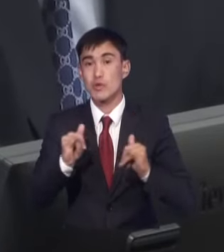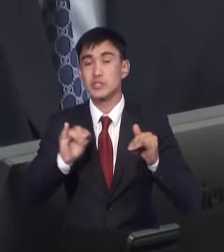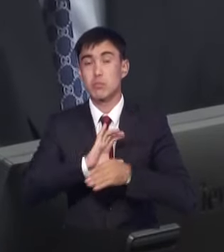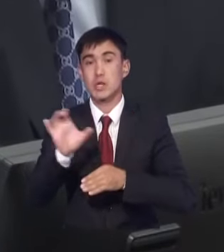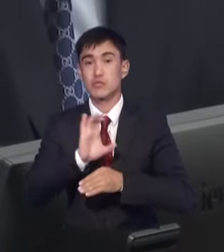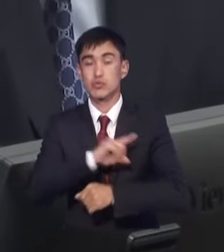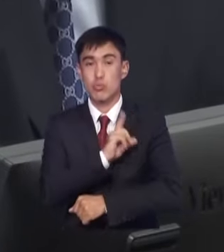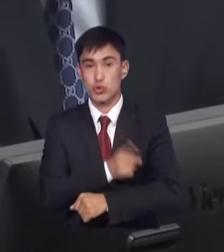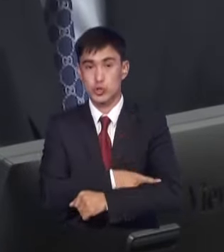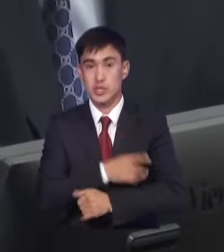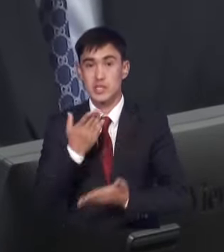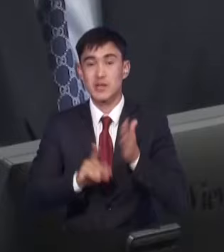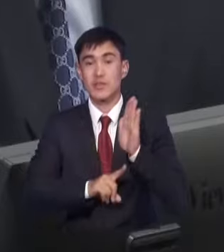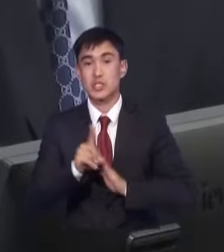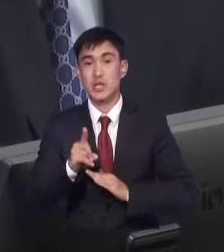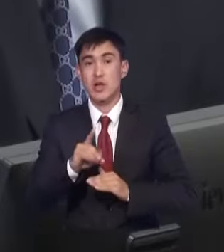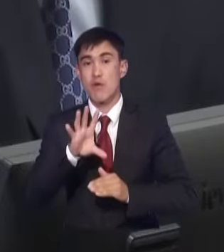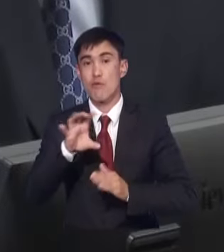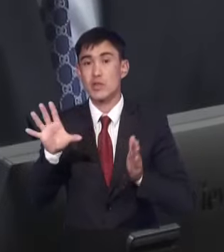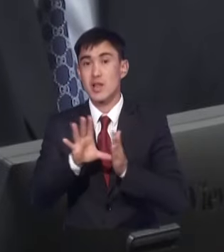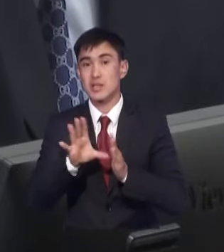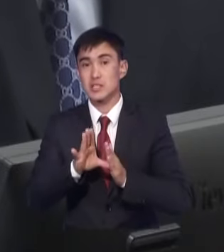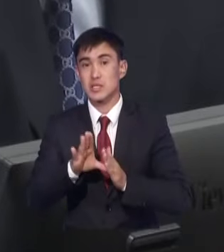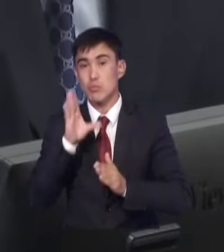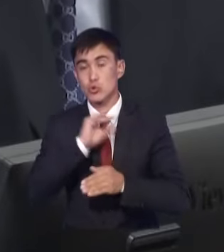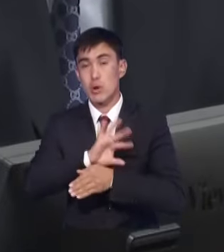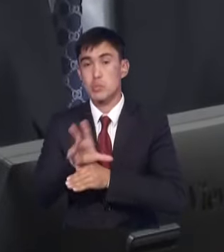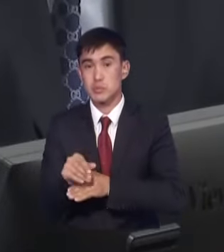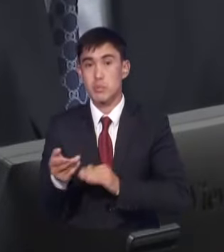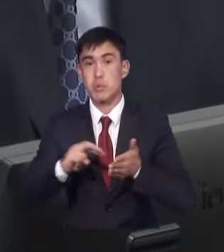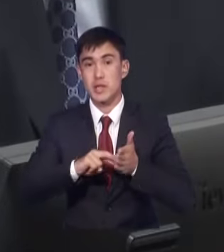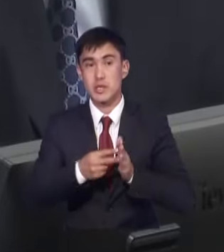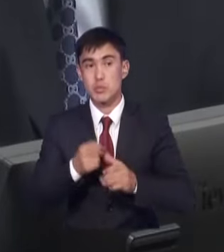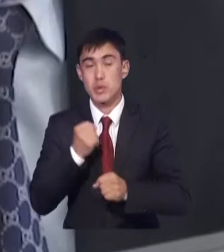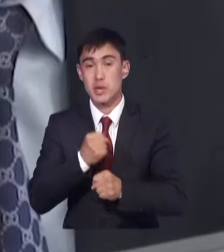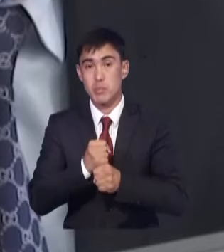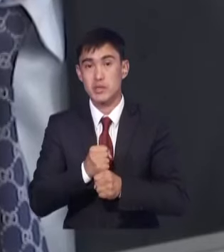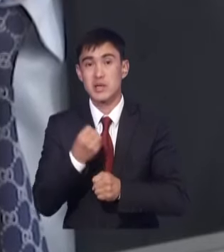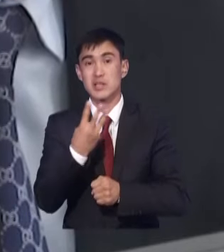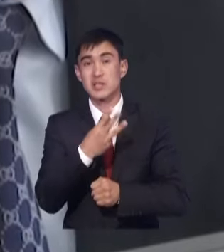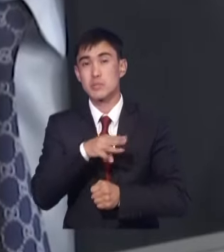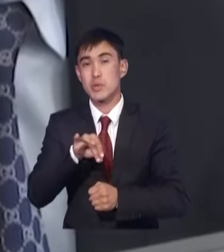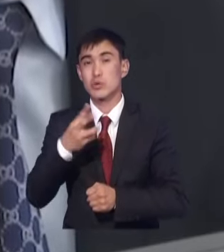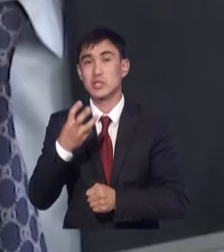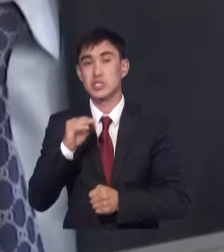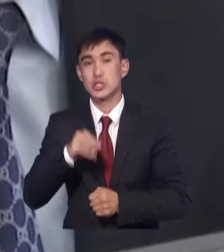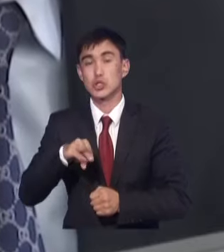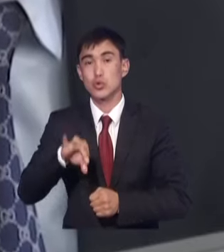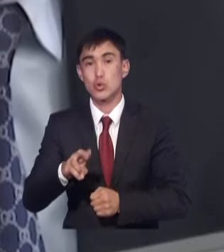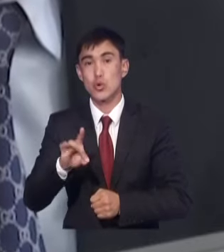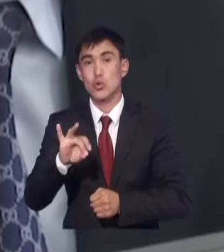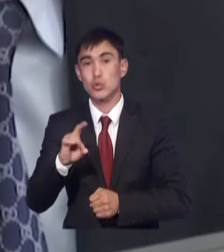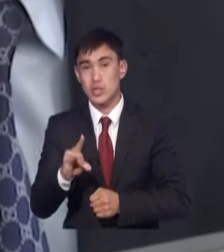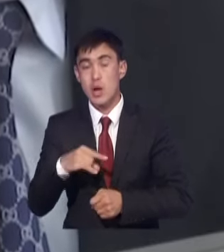производственные мощности если в начале фотоэлектрический способом обогащения мы планируем перерабатывать 3.300 000 тонн